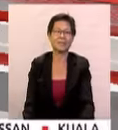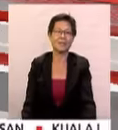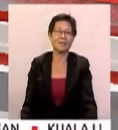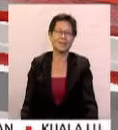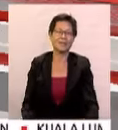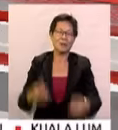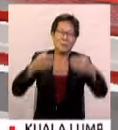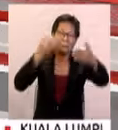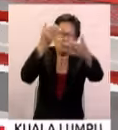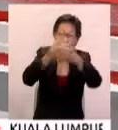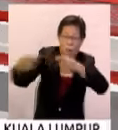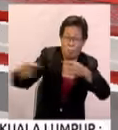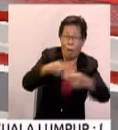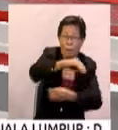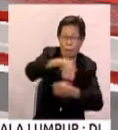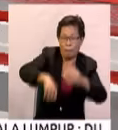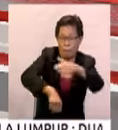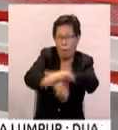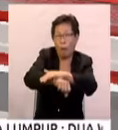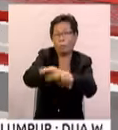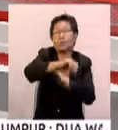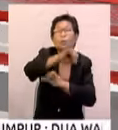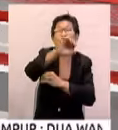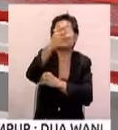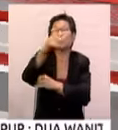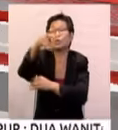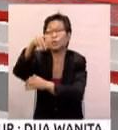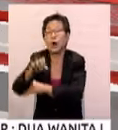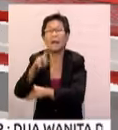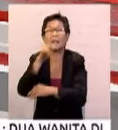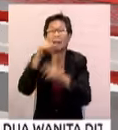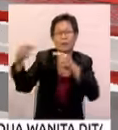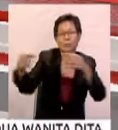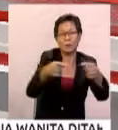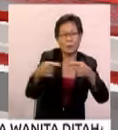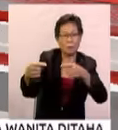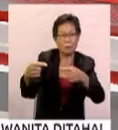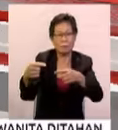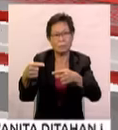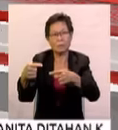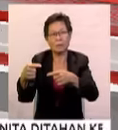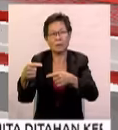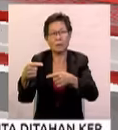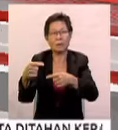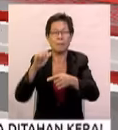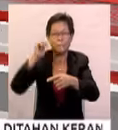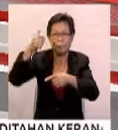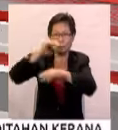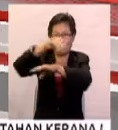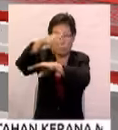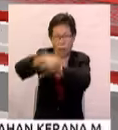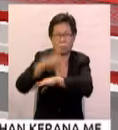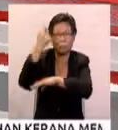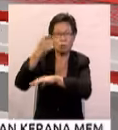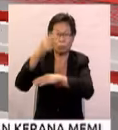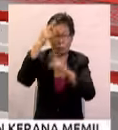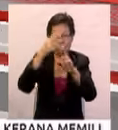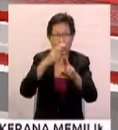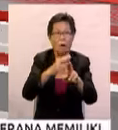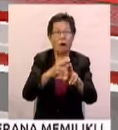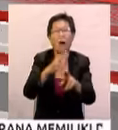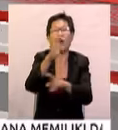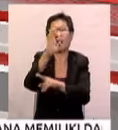Menjelang perlawanan pusingan kedua bola sepak Shopee Piala FA antara Kedah bertemu Selangor United di Stadium Darul Aman malam esok, Setiausaha Kehormat Persatuan